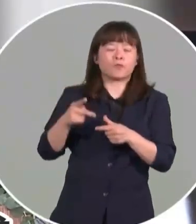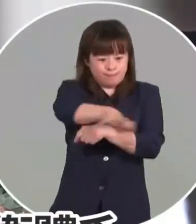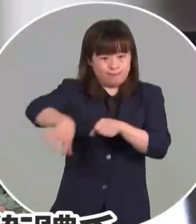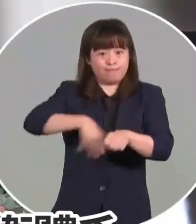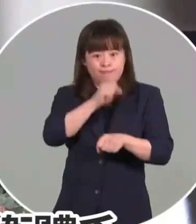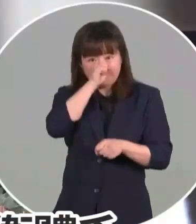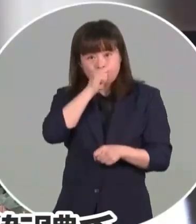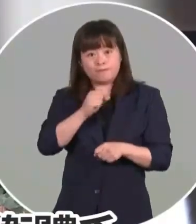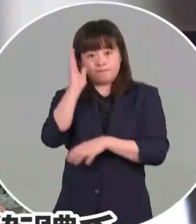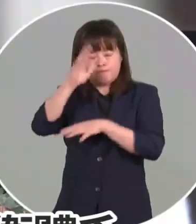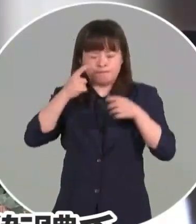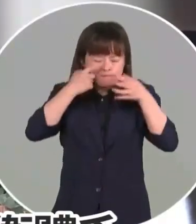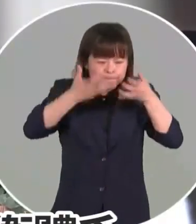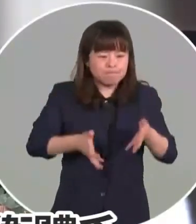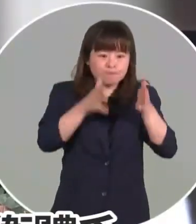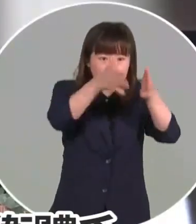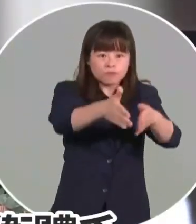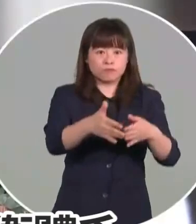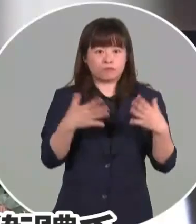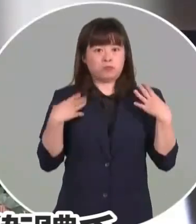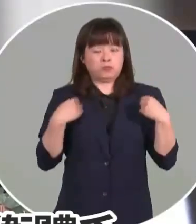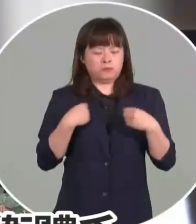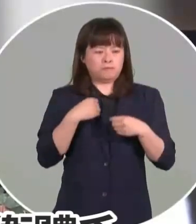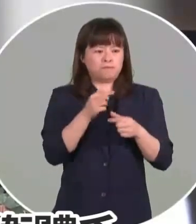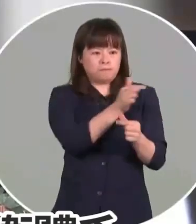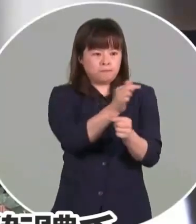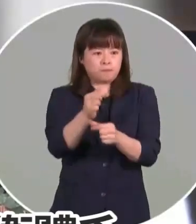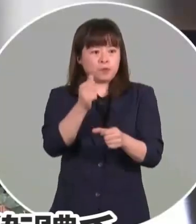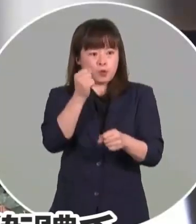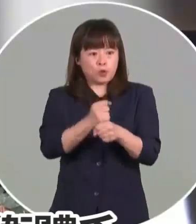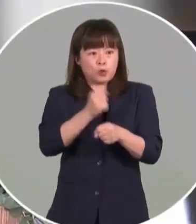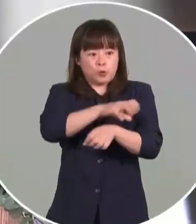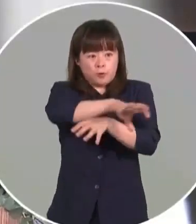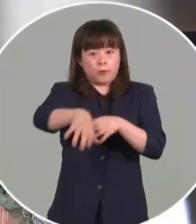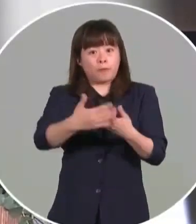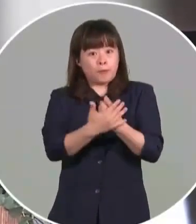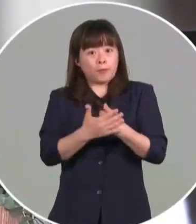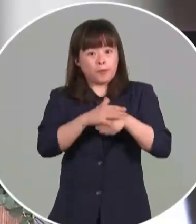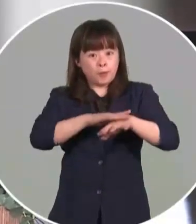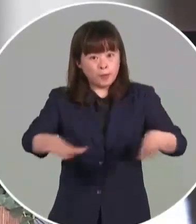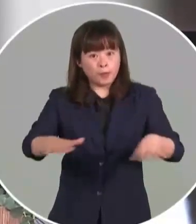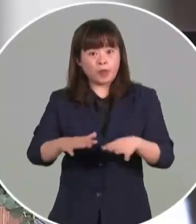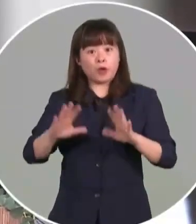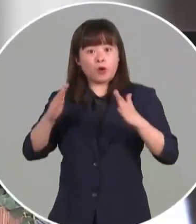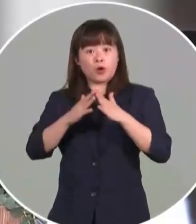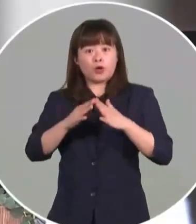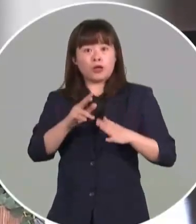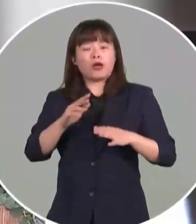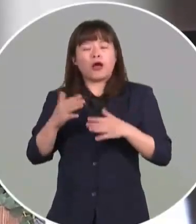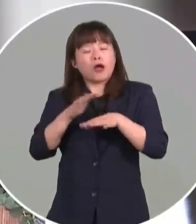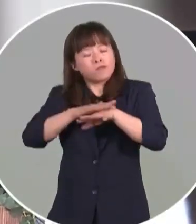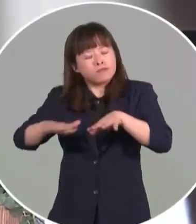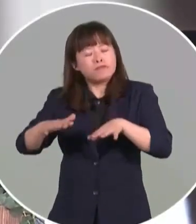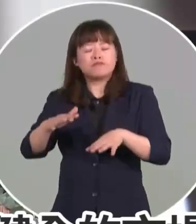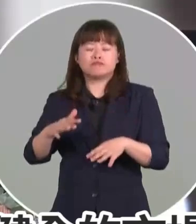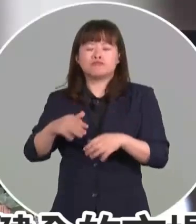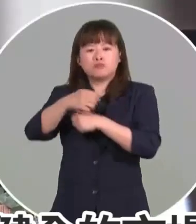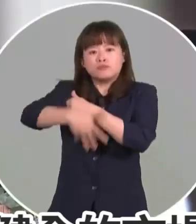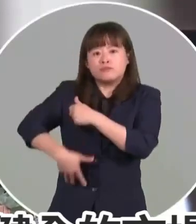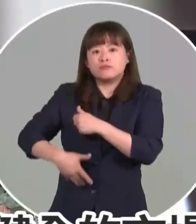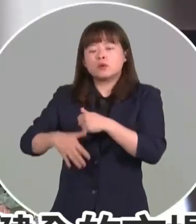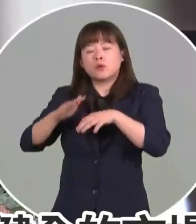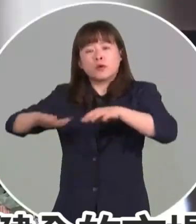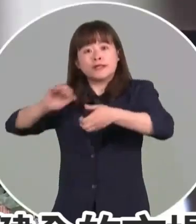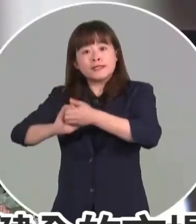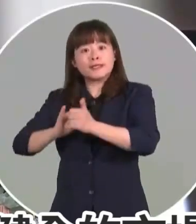需求。政府将致力于维持完善的公卫体系，兼顾着国家安全体系、稳定